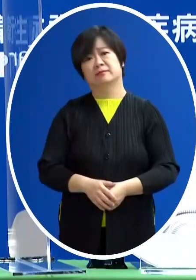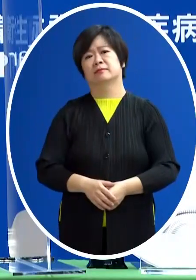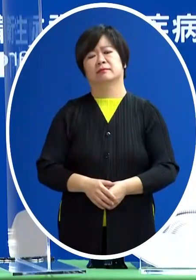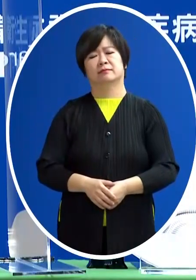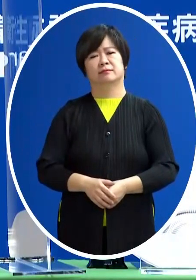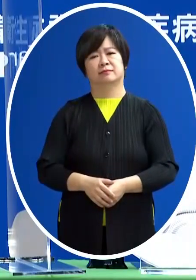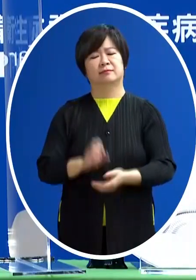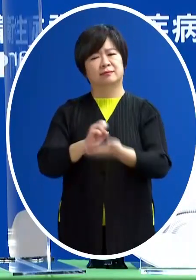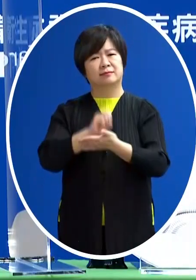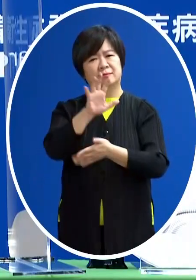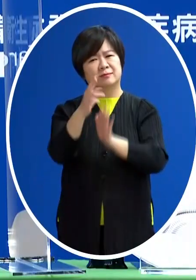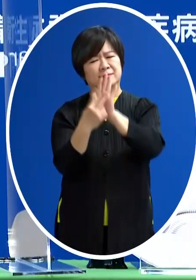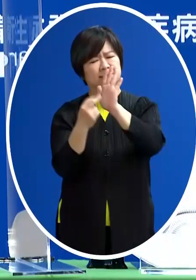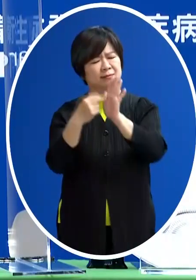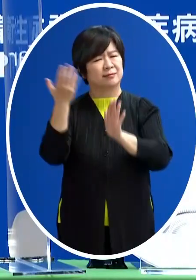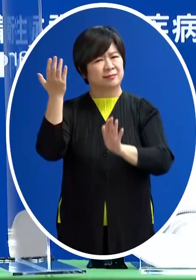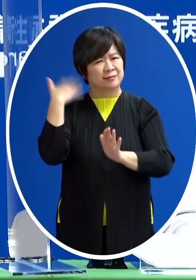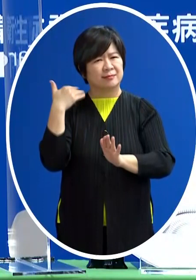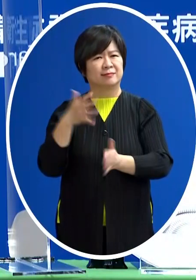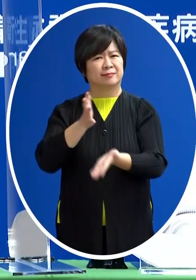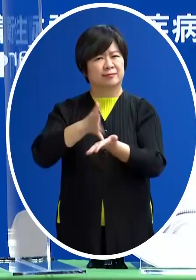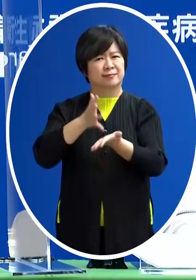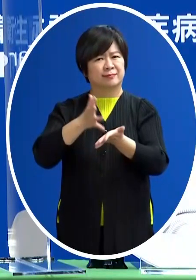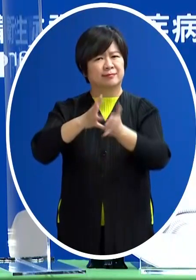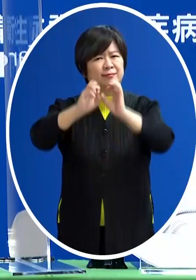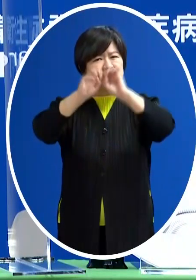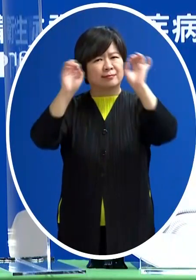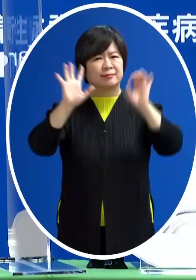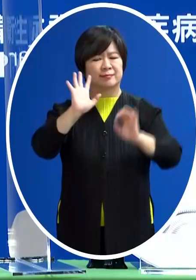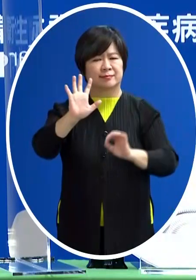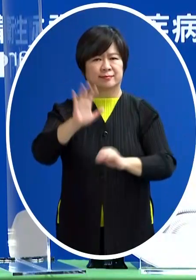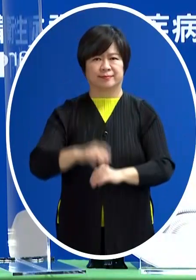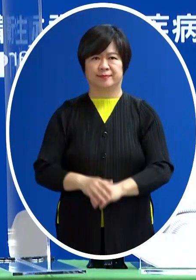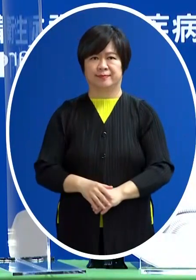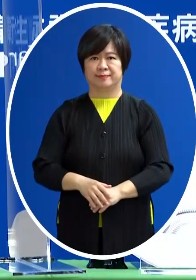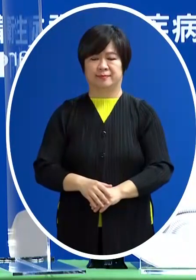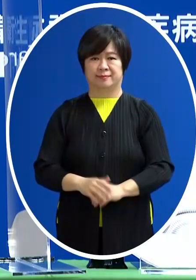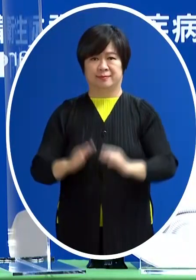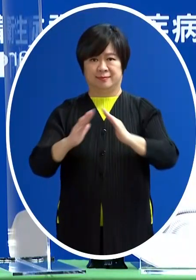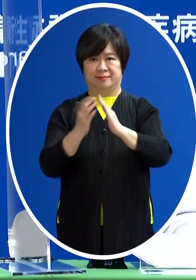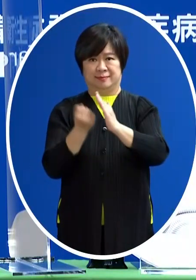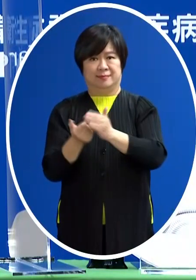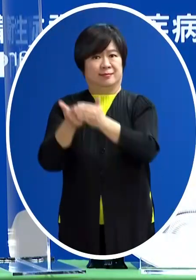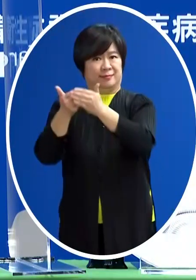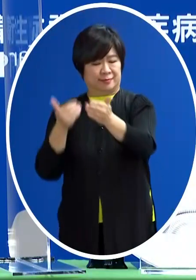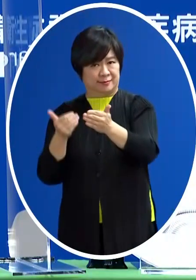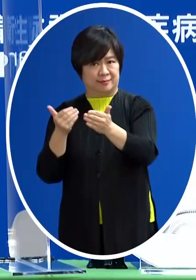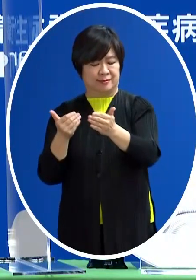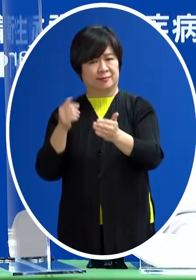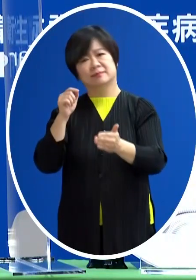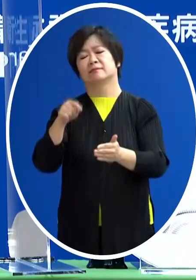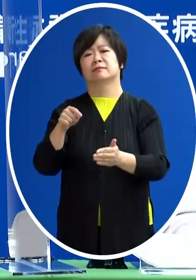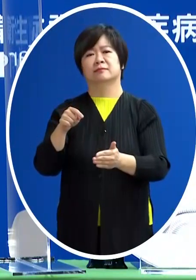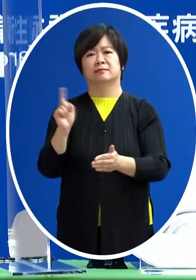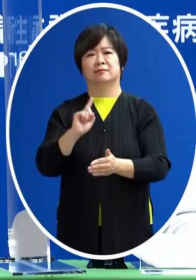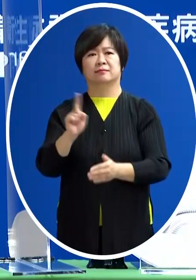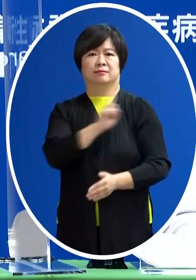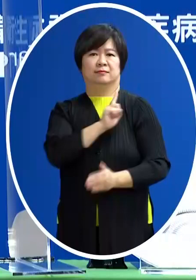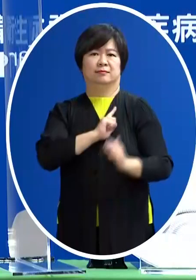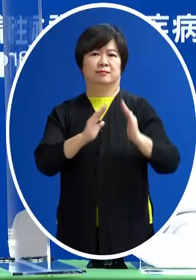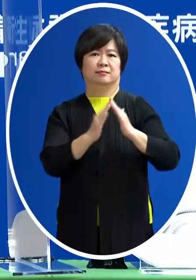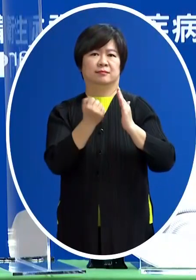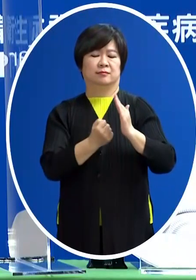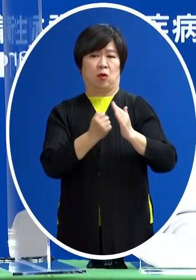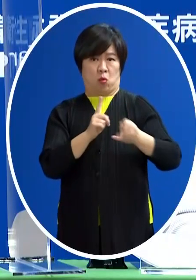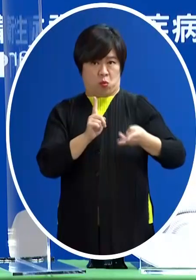告，这事情我们已经讲过很多次了哈。基本上哈，居家隔离是以在家隔离